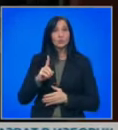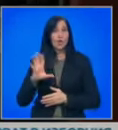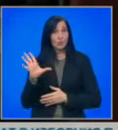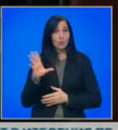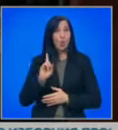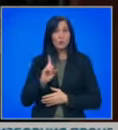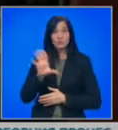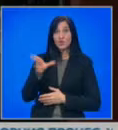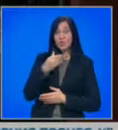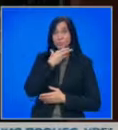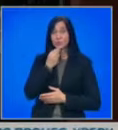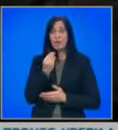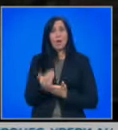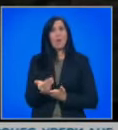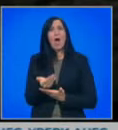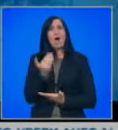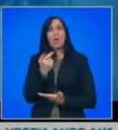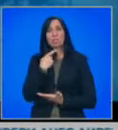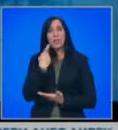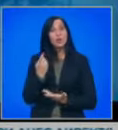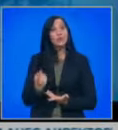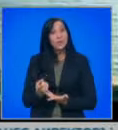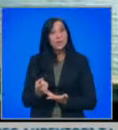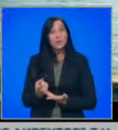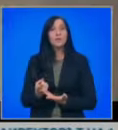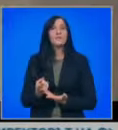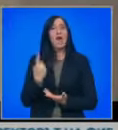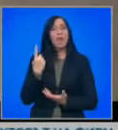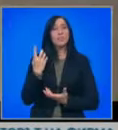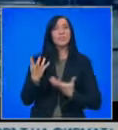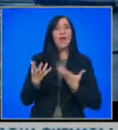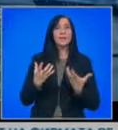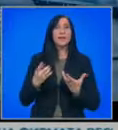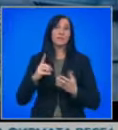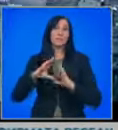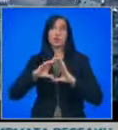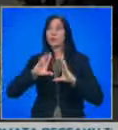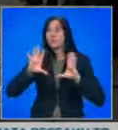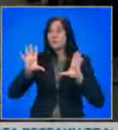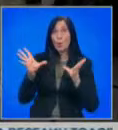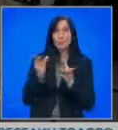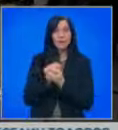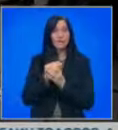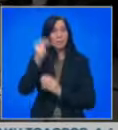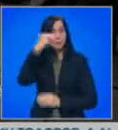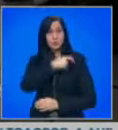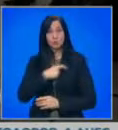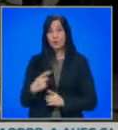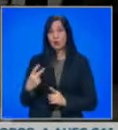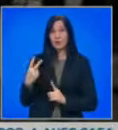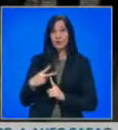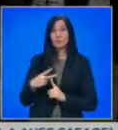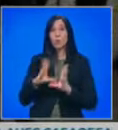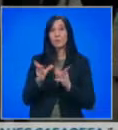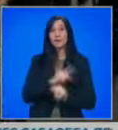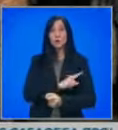го препознаваме од најрани години и тоа е една енергија која што сите нас не обединува. А БНТ обединява усилия